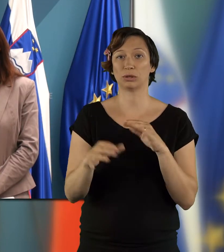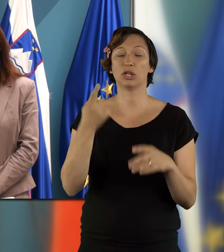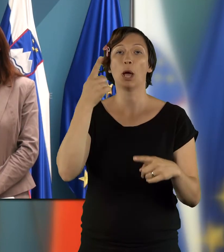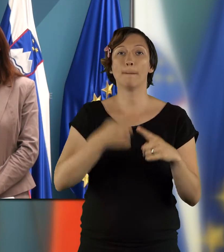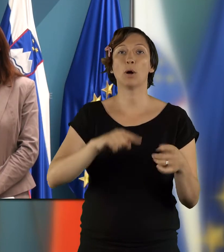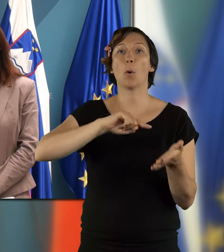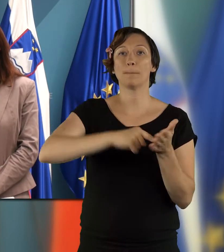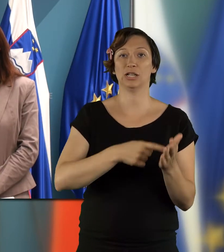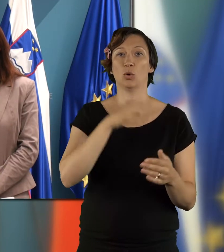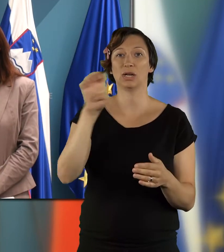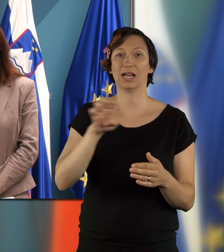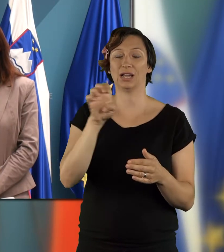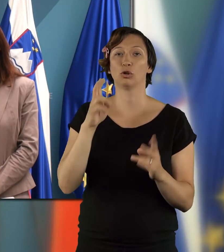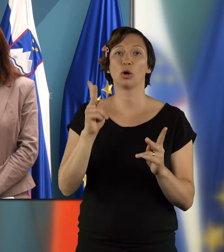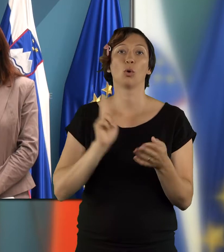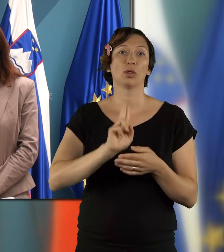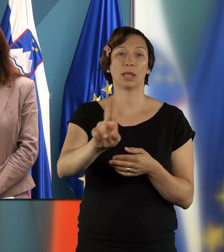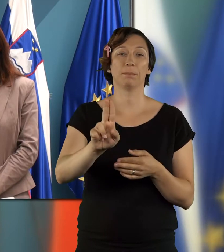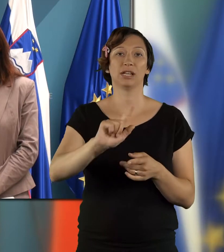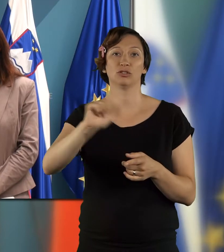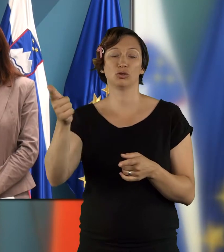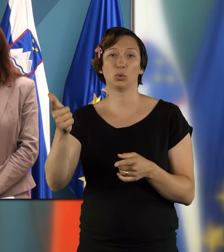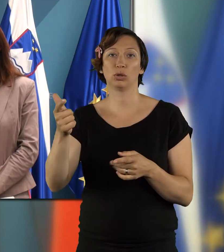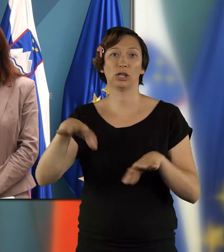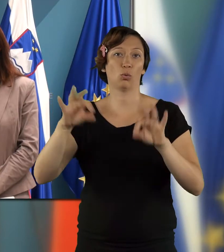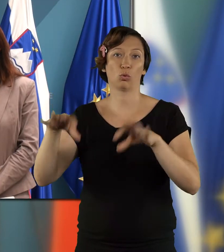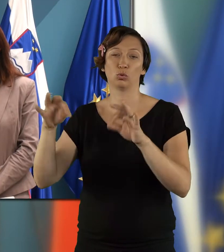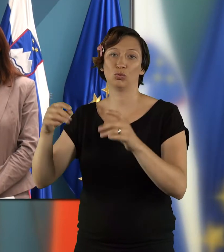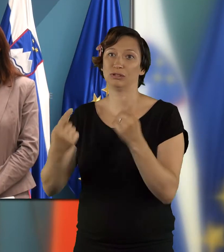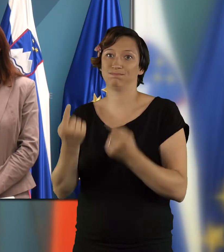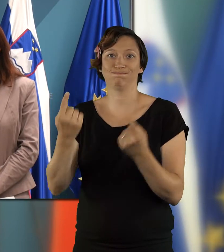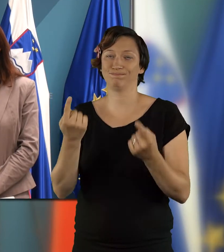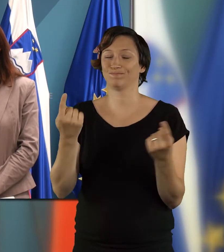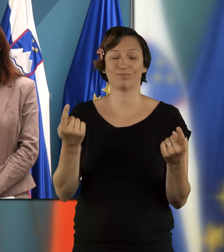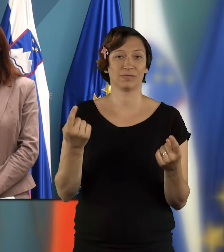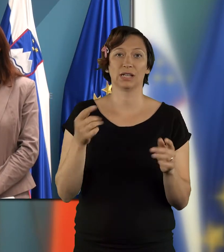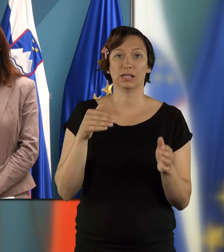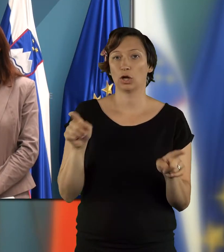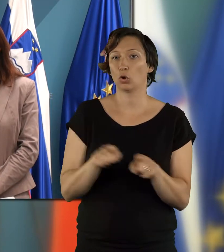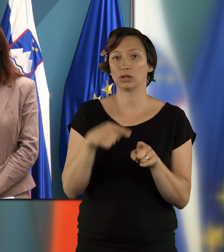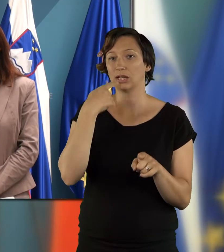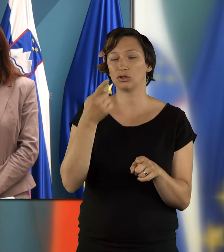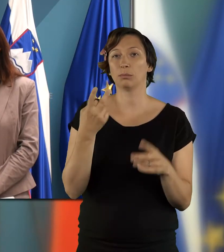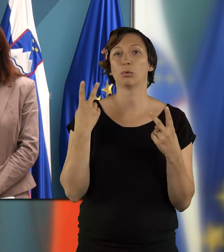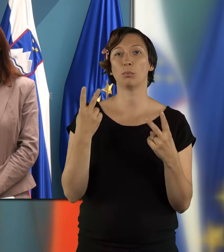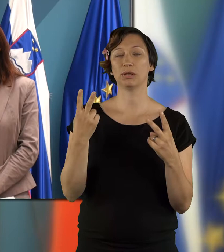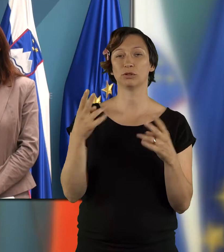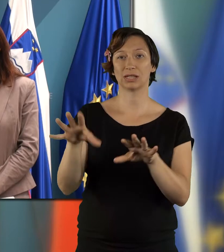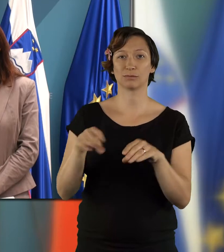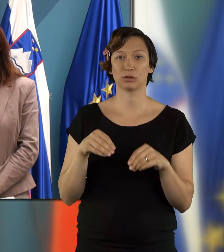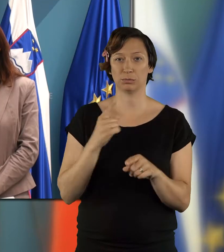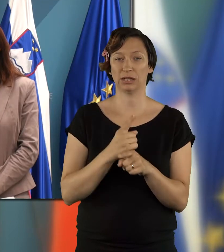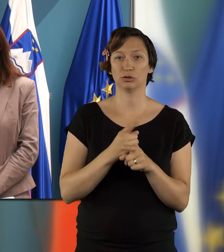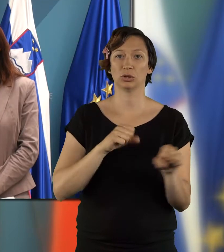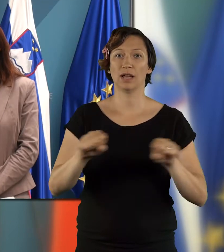$500 000, kako pa naprej postopati še z ostalimi vsemi ugotovitvenimi stanji, pa je, kot rečeno, bilo pomembno, da smo sprejeli